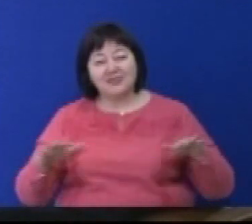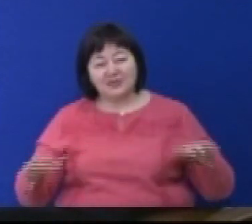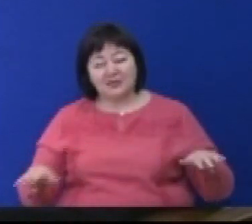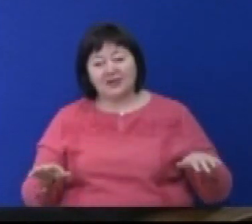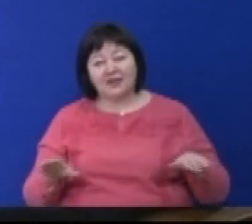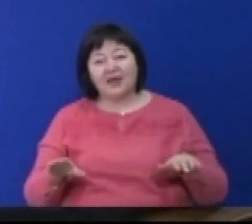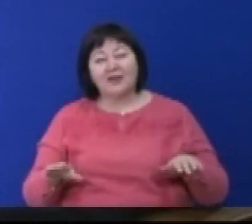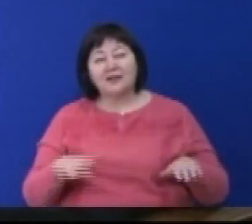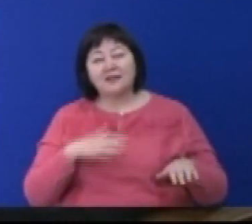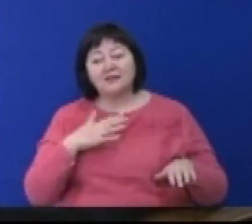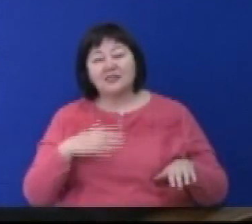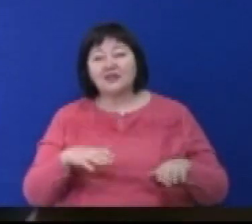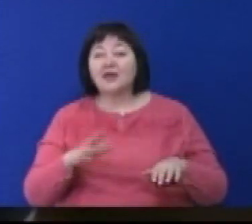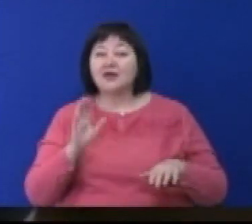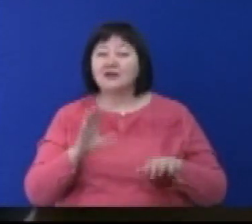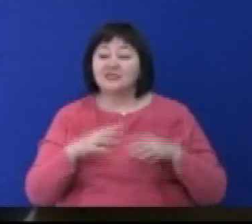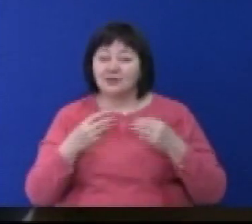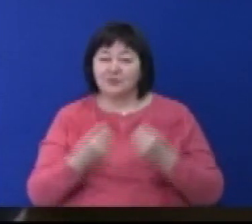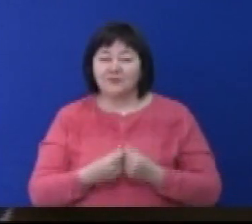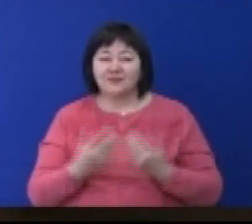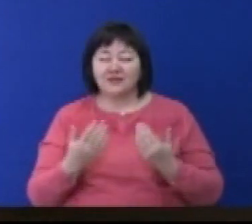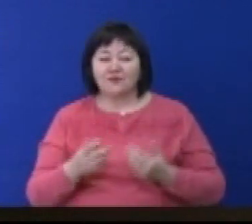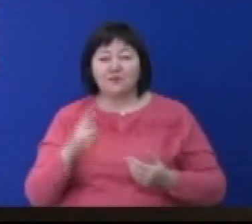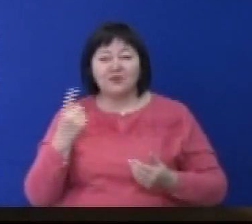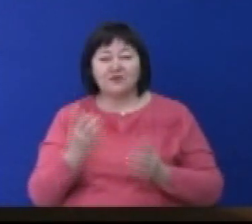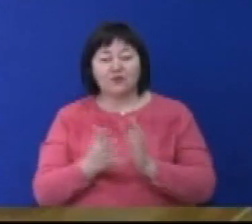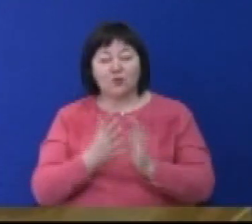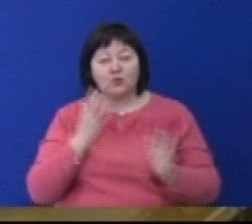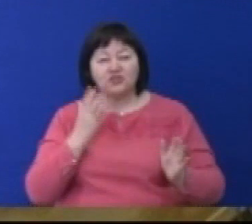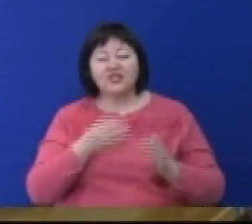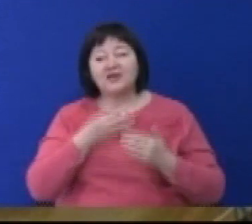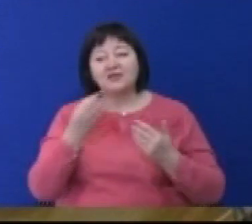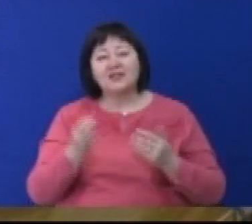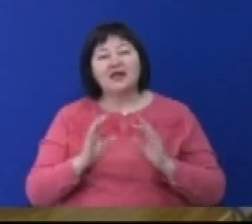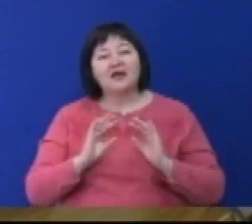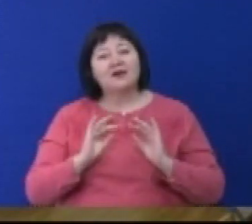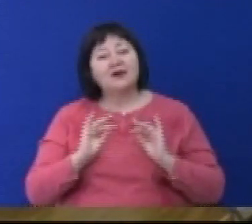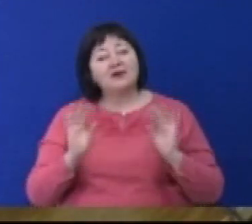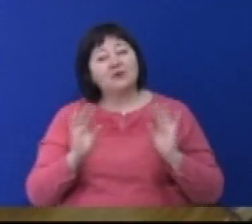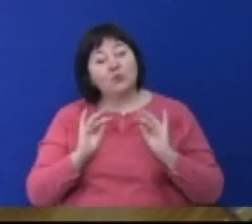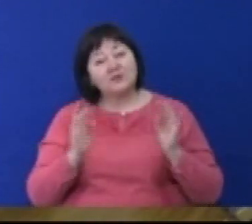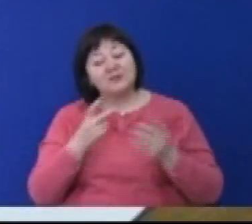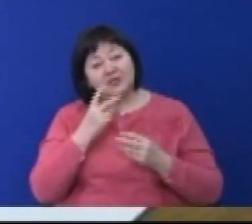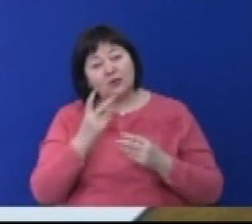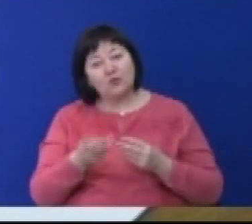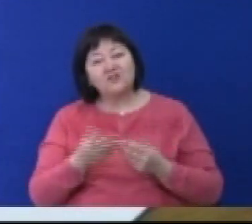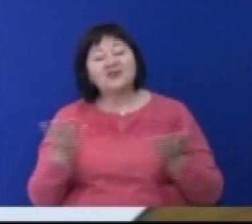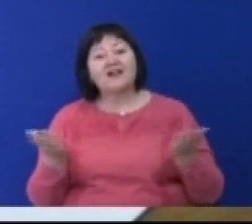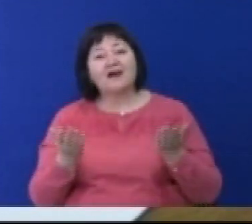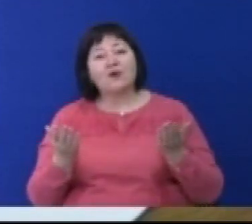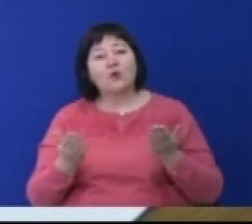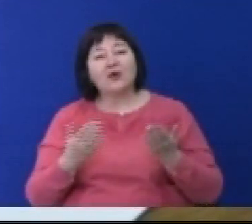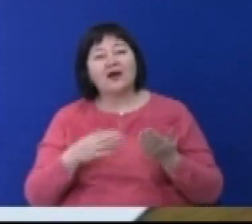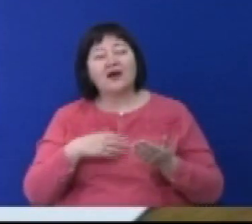әр азаматшаны мұқият тыңдаған Гүлшара Әбдіқалықова бірінші кезекте олардың әлеуметтік жағдайларына баса назар аударды. Атап өтерлігі,